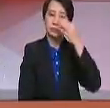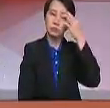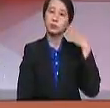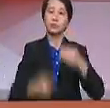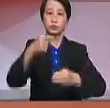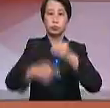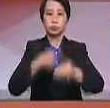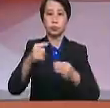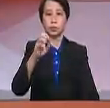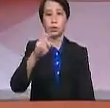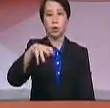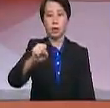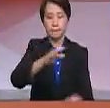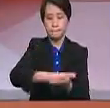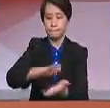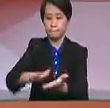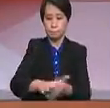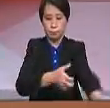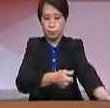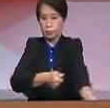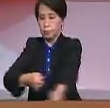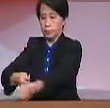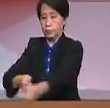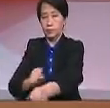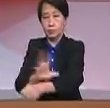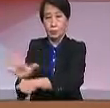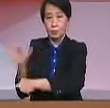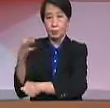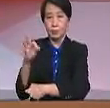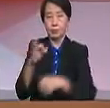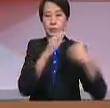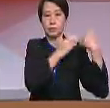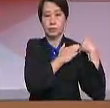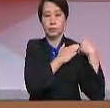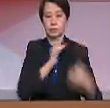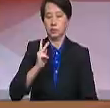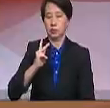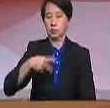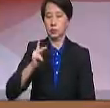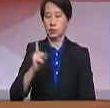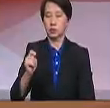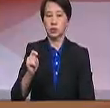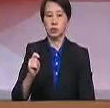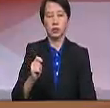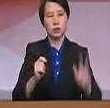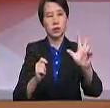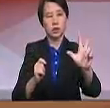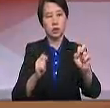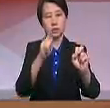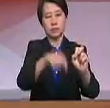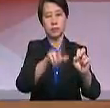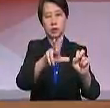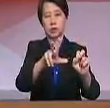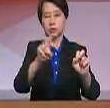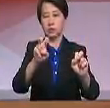Mengenai op sanitasi awam COVID-19 di bawah kawal selia KPKT, sejak 30 Mac